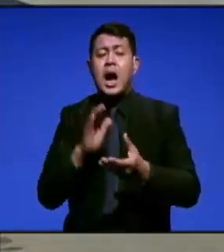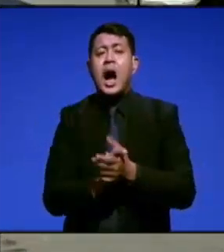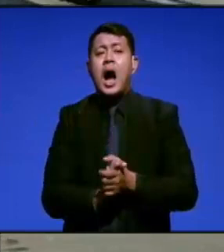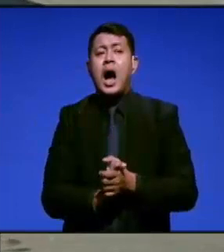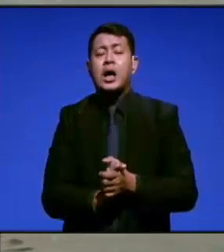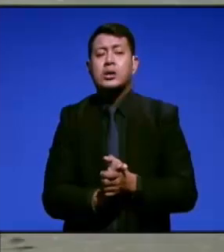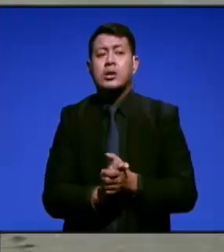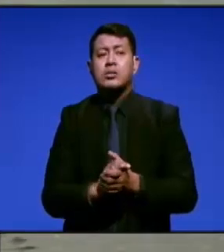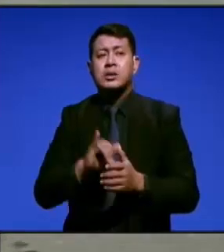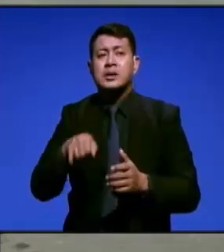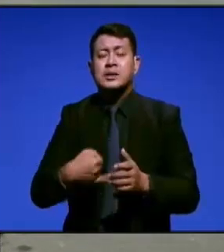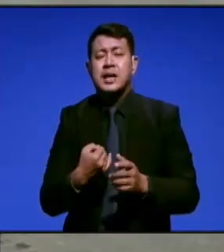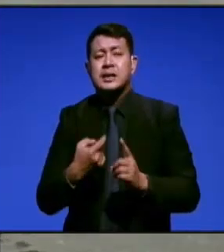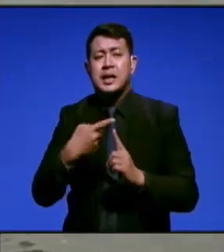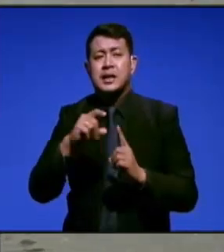travel ilegal.